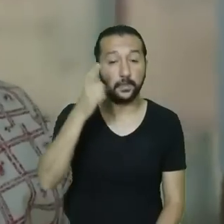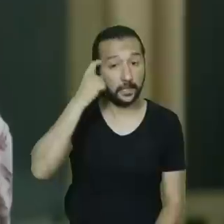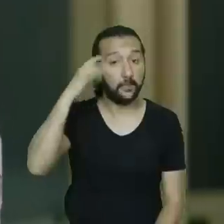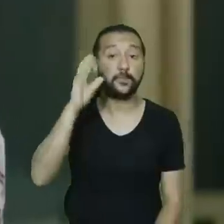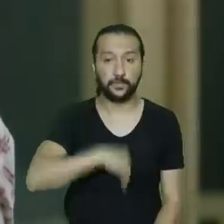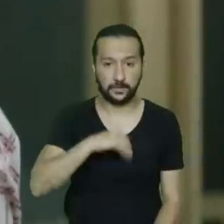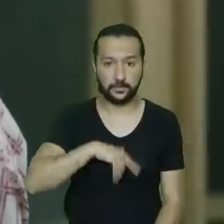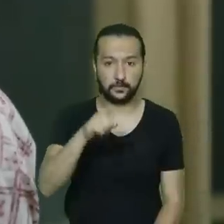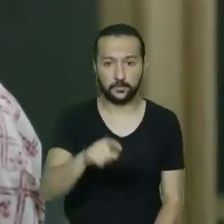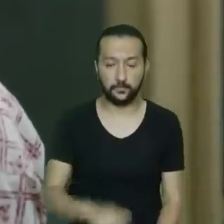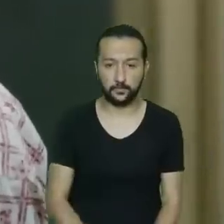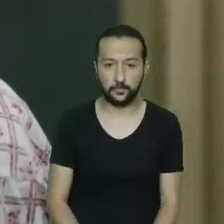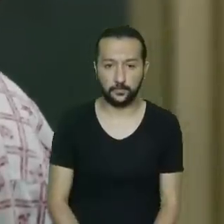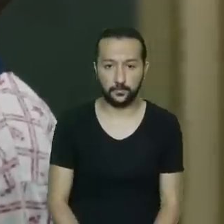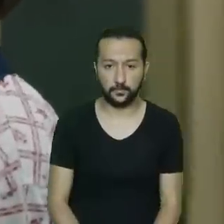sandın?